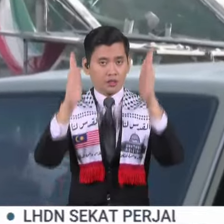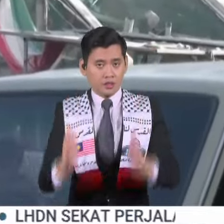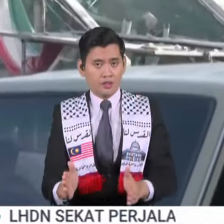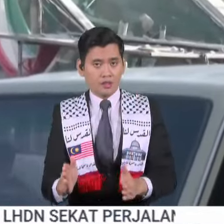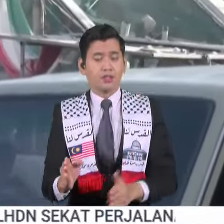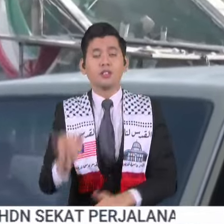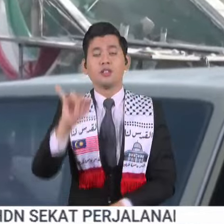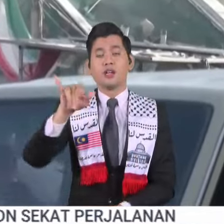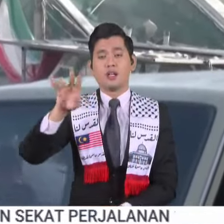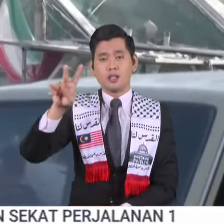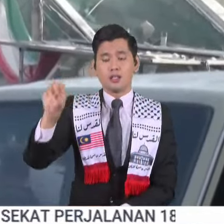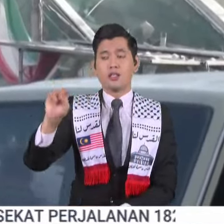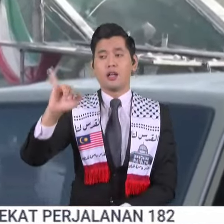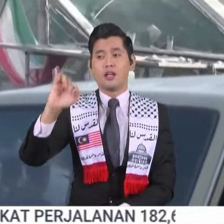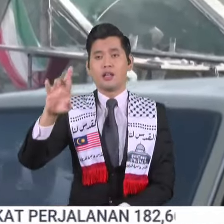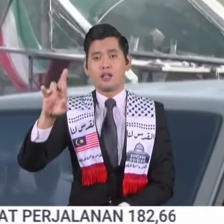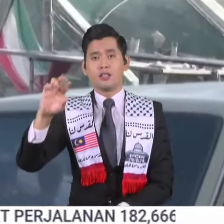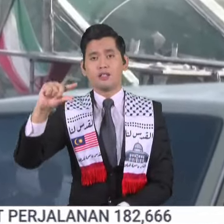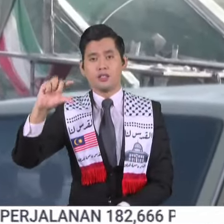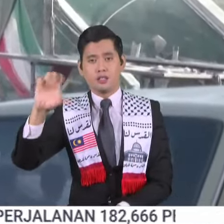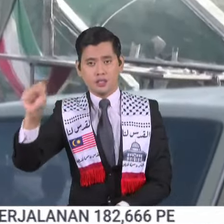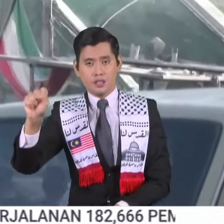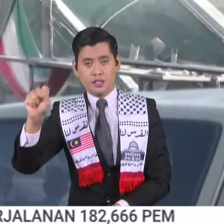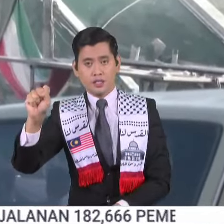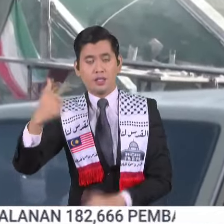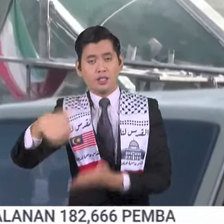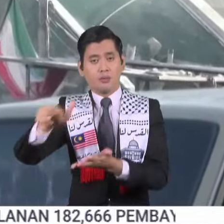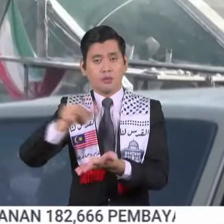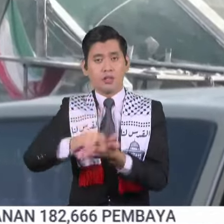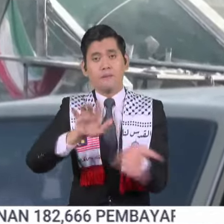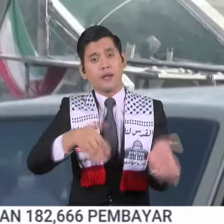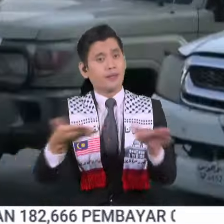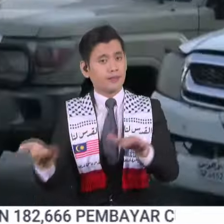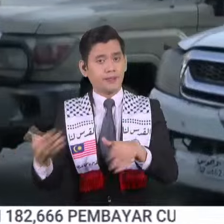Islam Iran IRGC dilaporkan terbunuh.